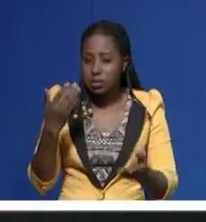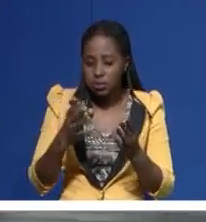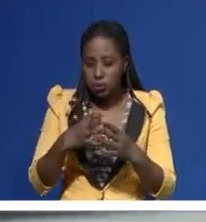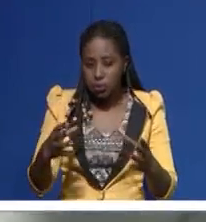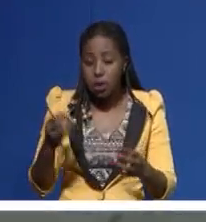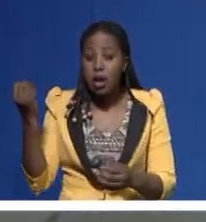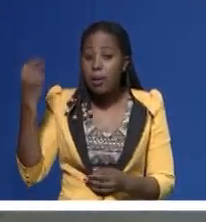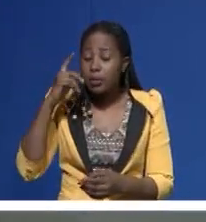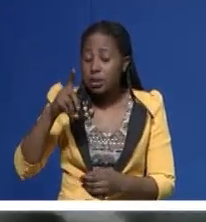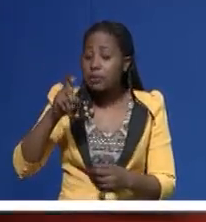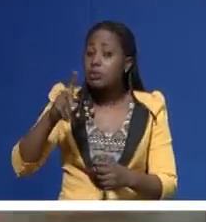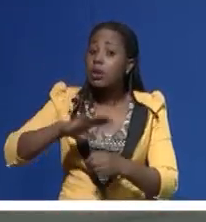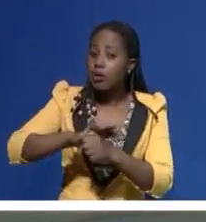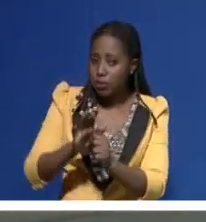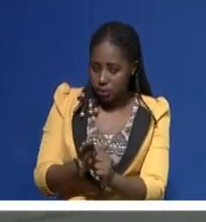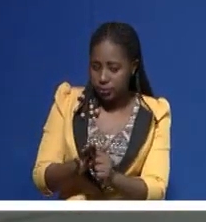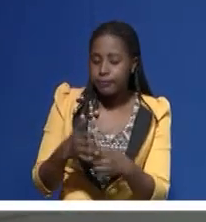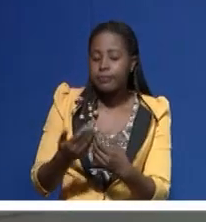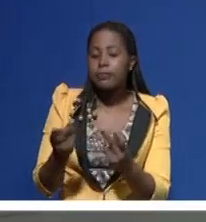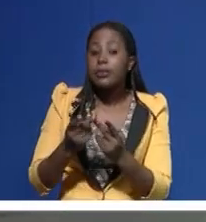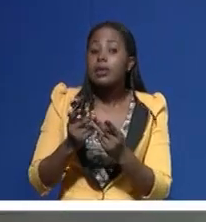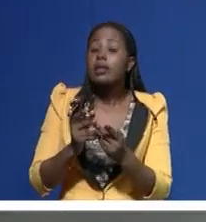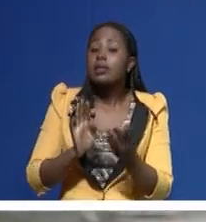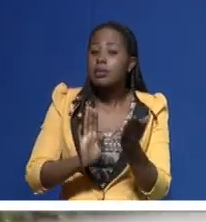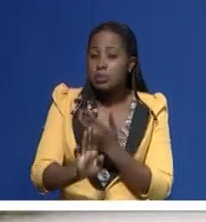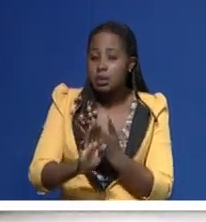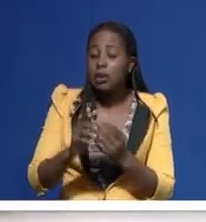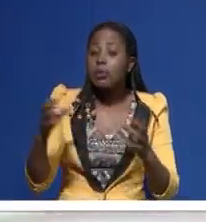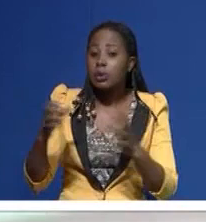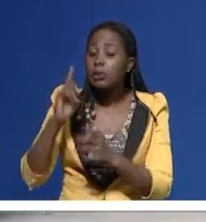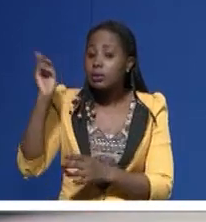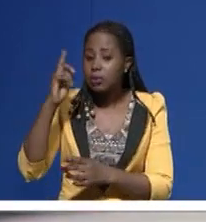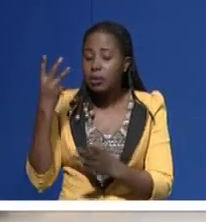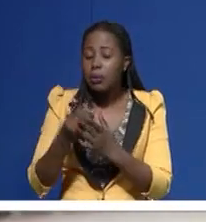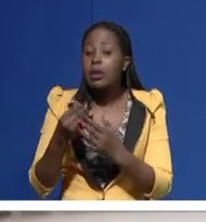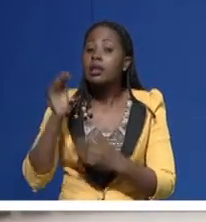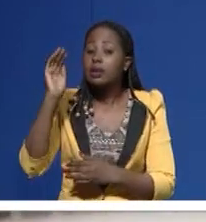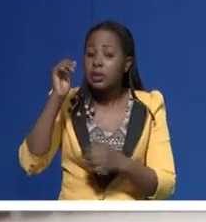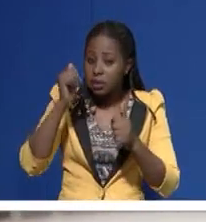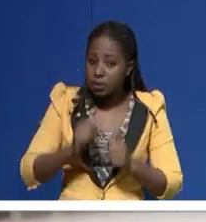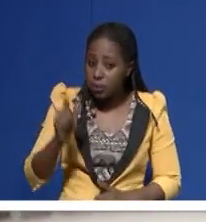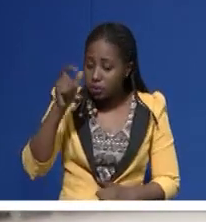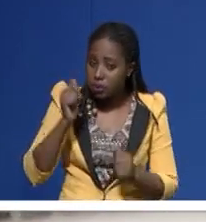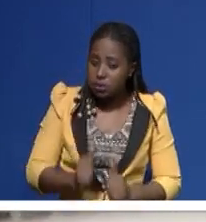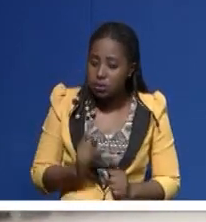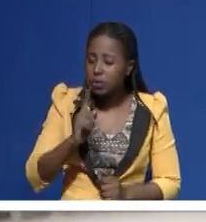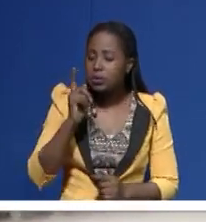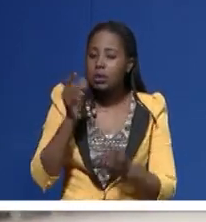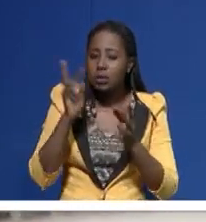na maambukizi ya virusi vya korona. Pia imesitisha mikutano ya kimataifa na safari za wanasiasa zisizo za